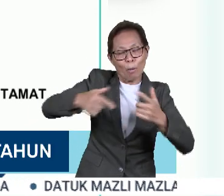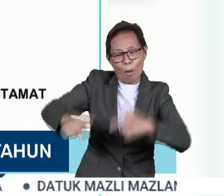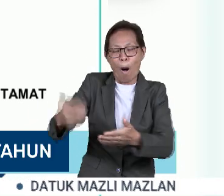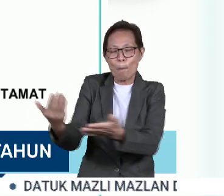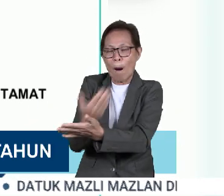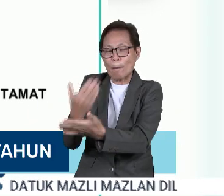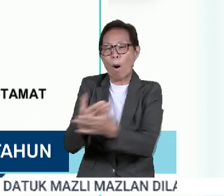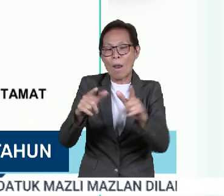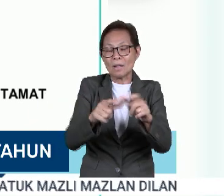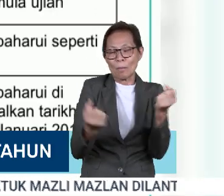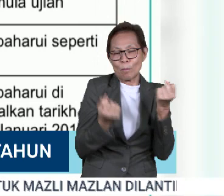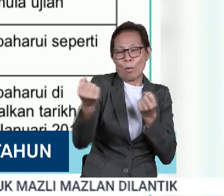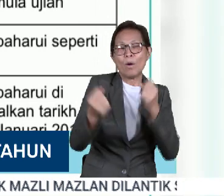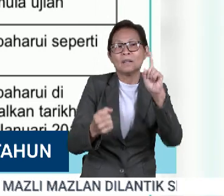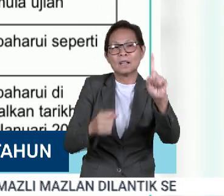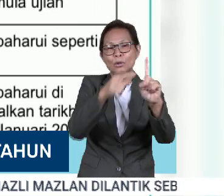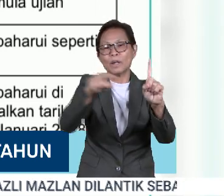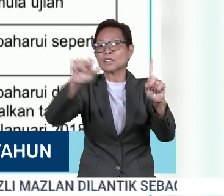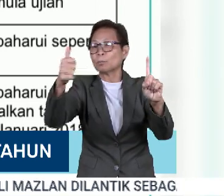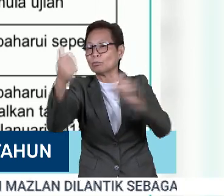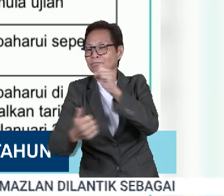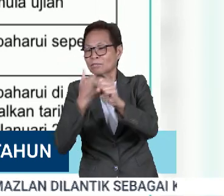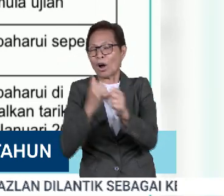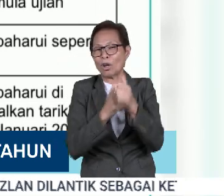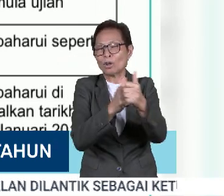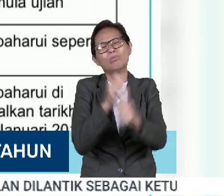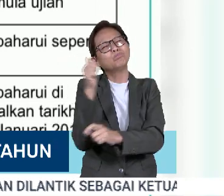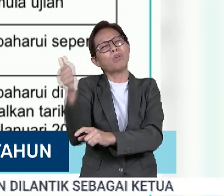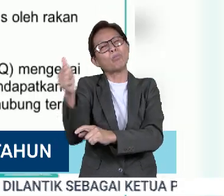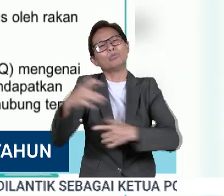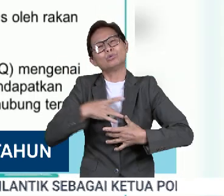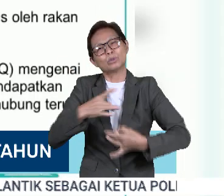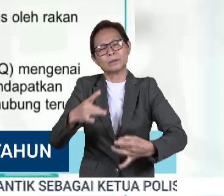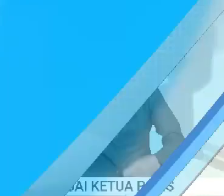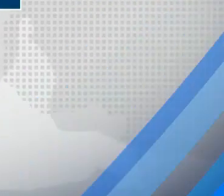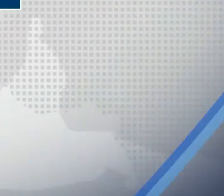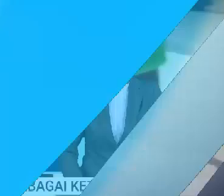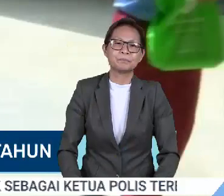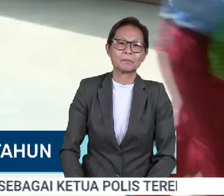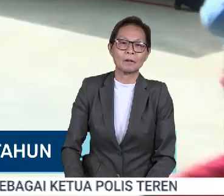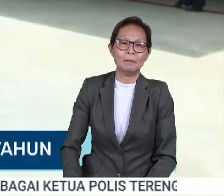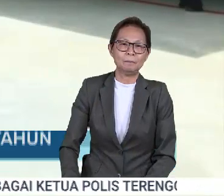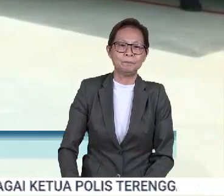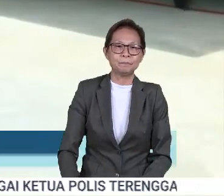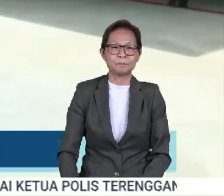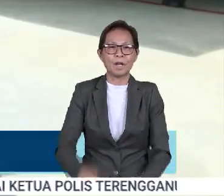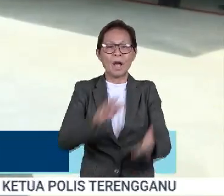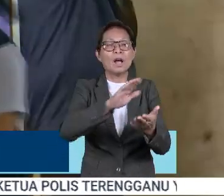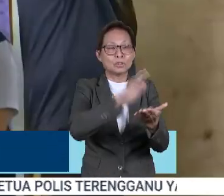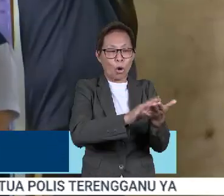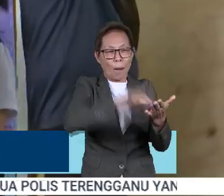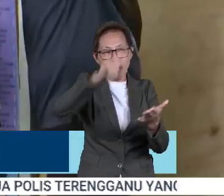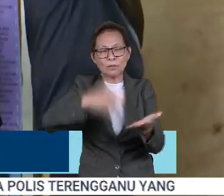Perbaharui lesson memandu antara satu hingga 10 tahun mengikut pilihan masing-masing pihak sekolah perlu